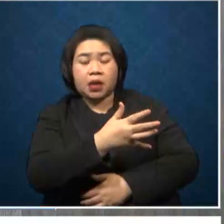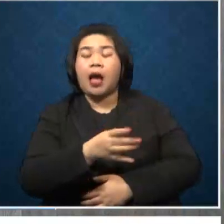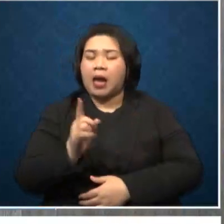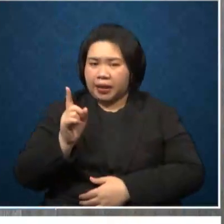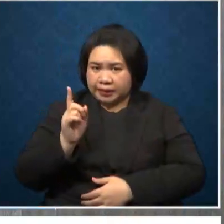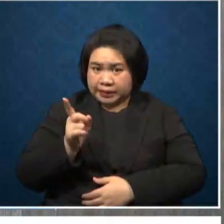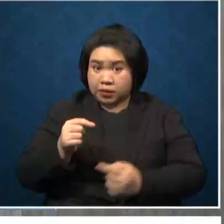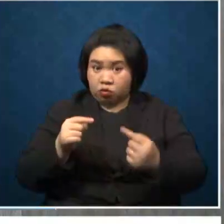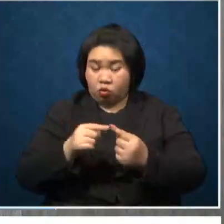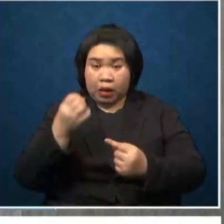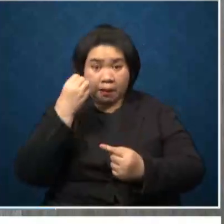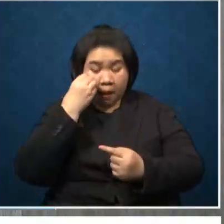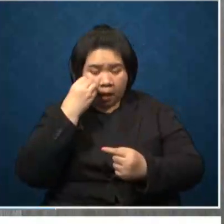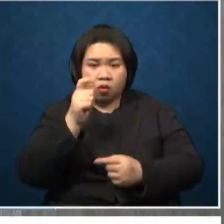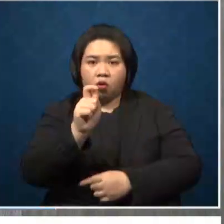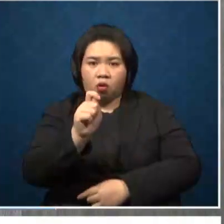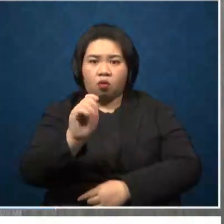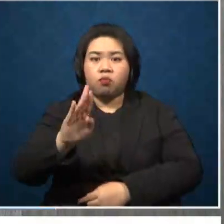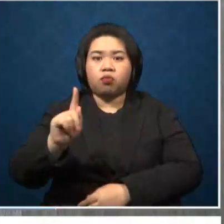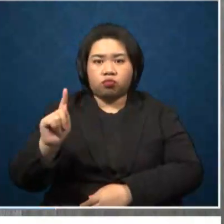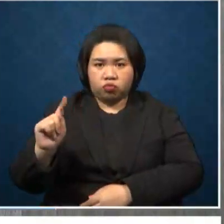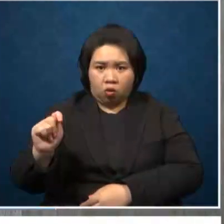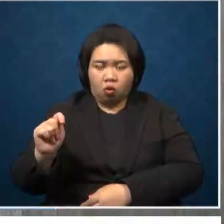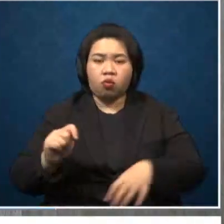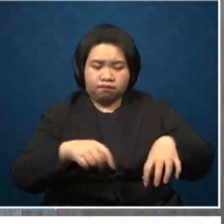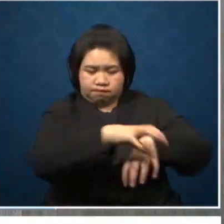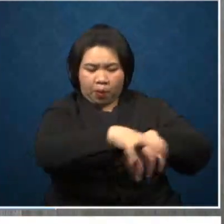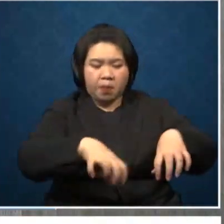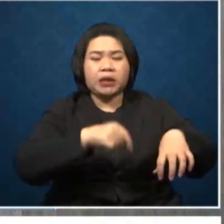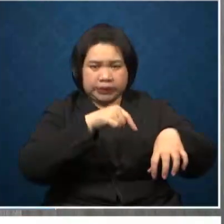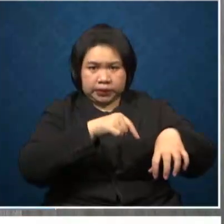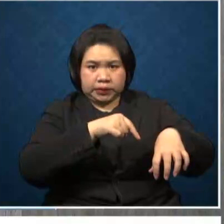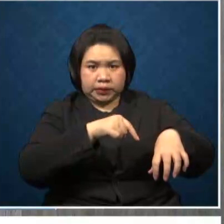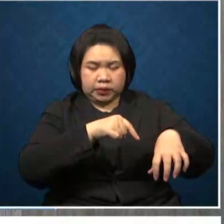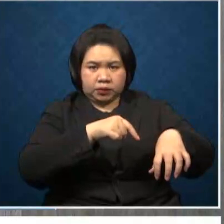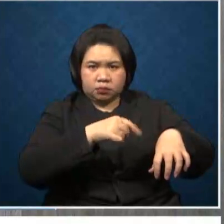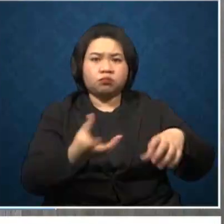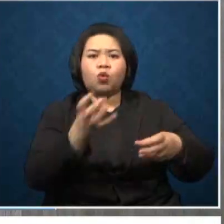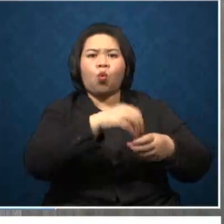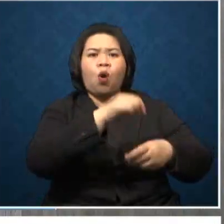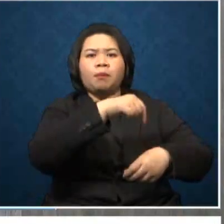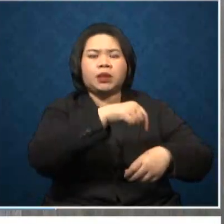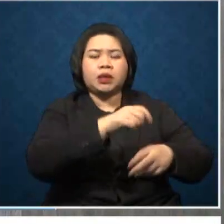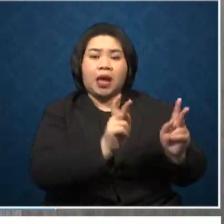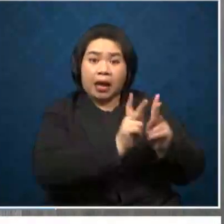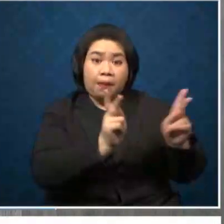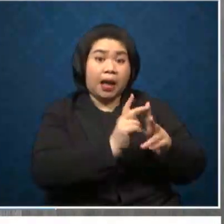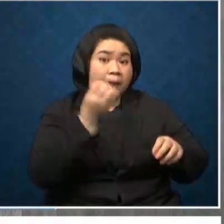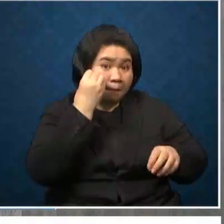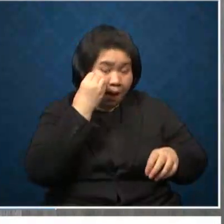พื้นที่ของอบตนั้นอยู่ในพื้นที่เดียวกันเวทีเดียวกัน